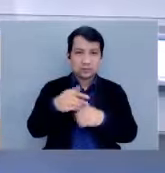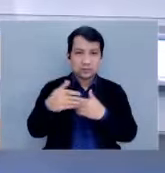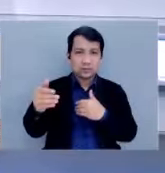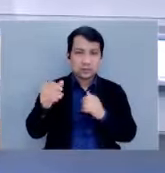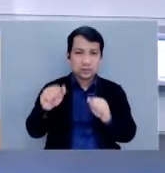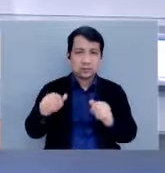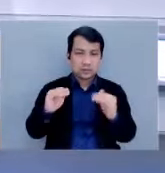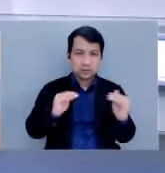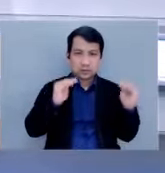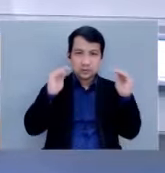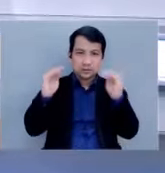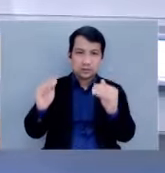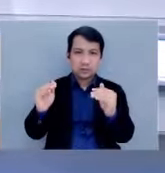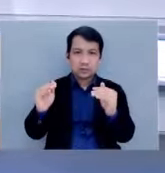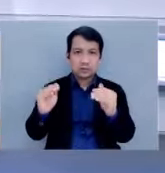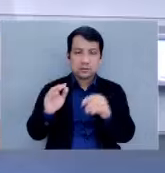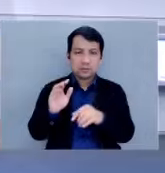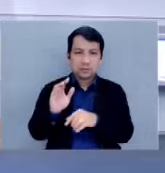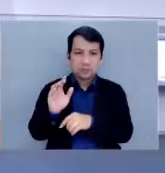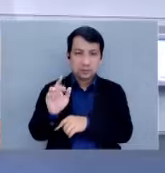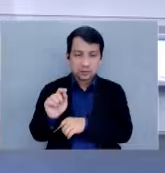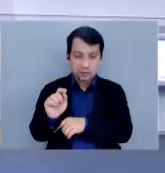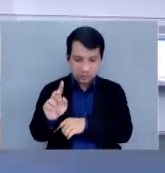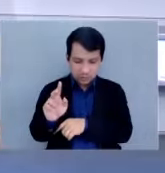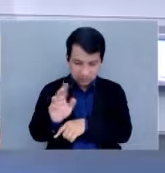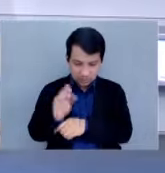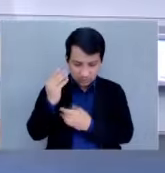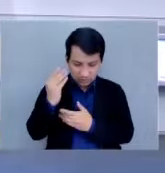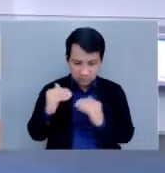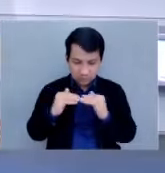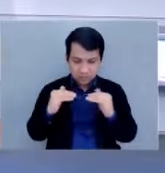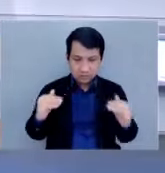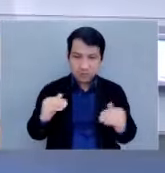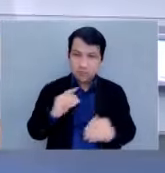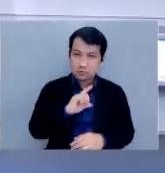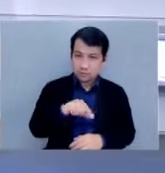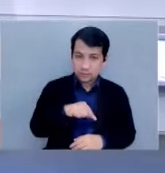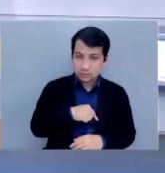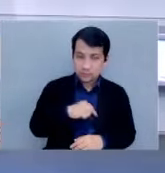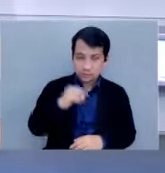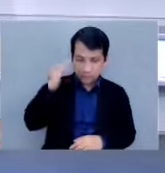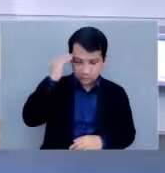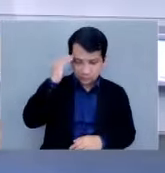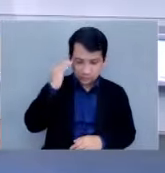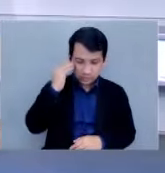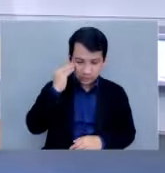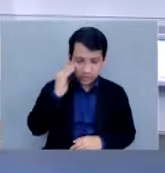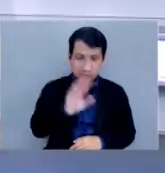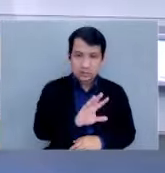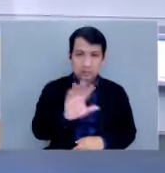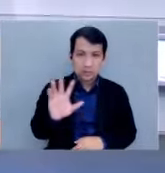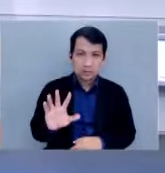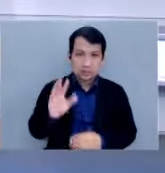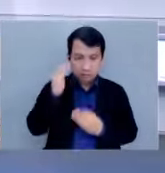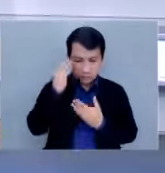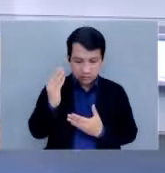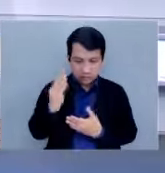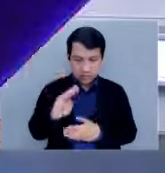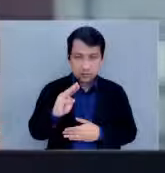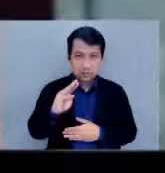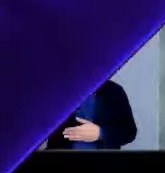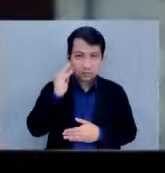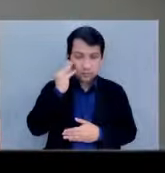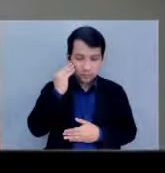up ang mga Pinoy serye at ipantay sa kalidad ng mga K-drama. Nasa frontline ng balitang yan si MJ Marfori.